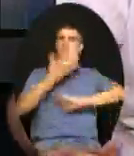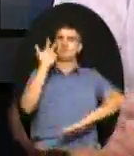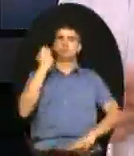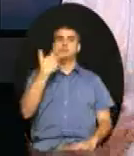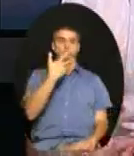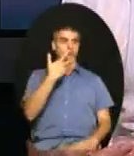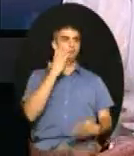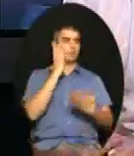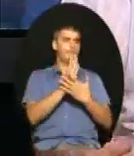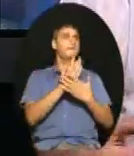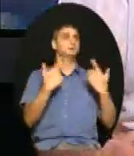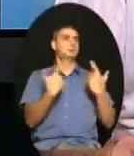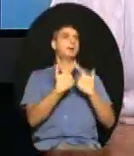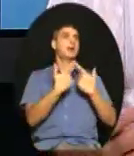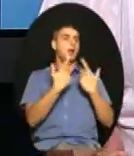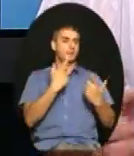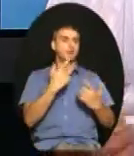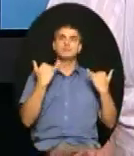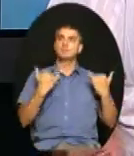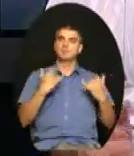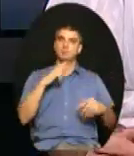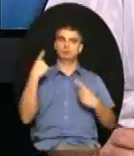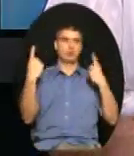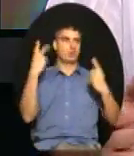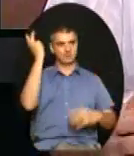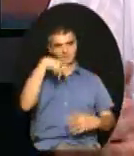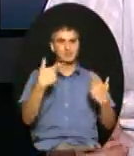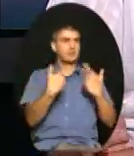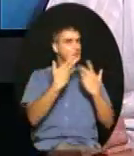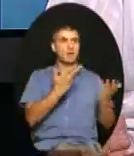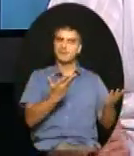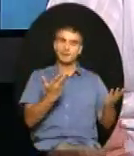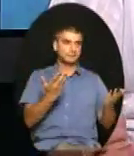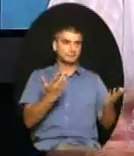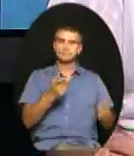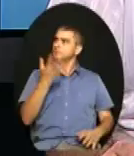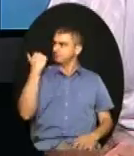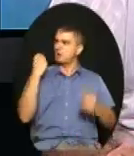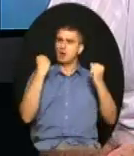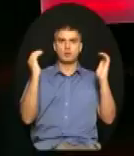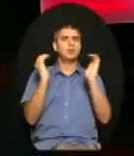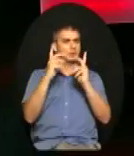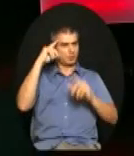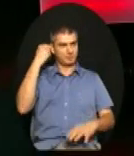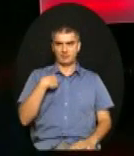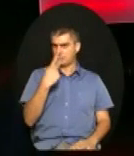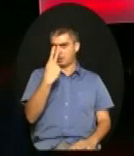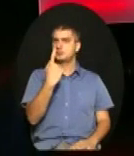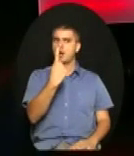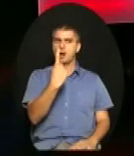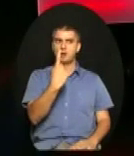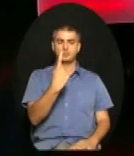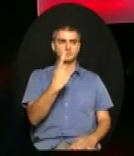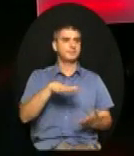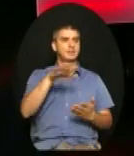שלושה שבועות בעיצומה של המלחמה, והיום כשכל אחד מבין שהמלחמה אגב, היו הפגנות קטנות בתל אביב, אני ראיתי אפילו אחת